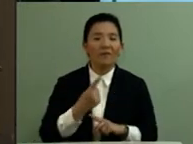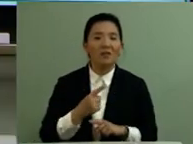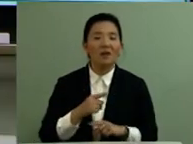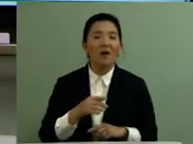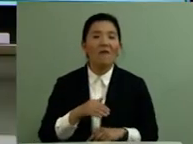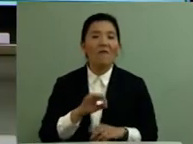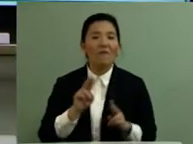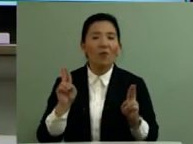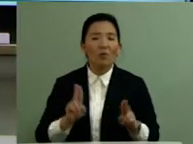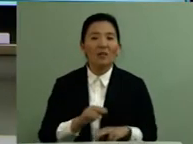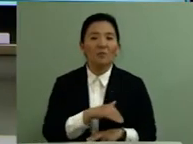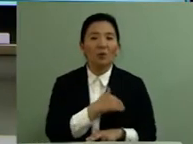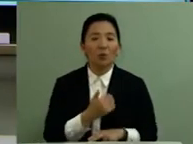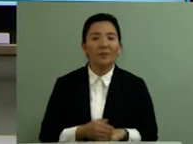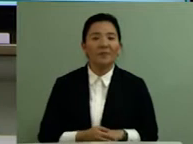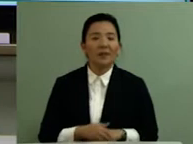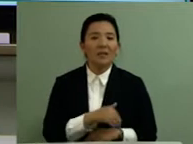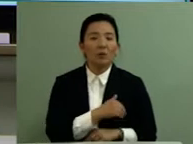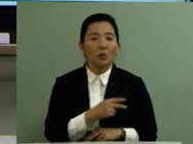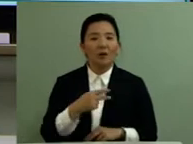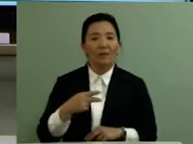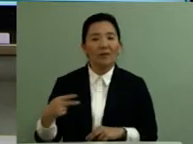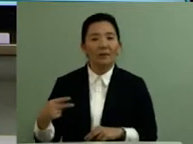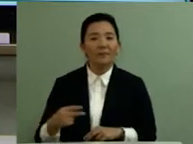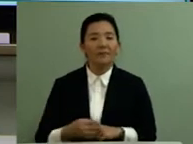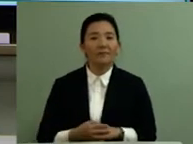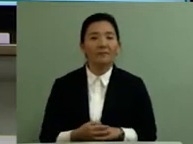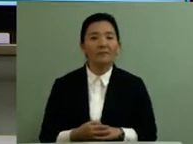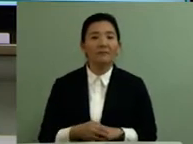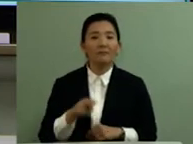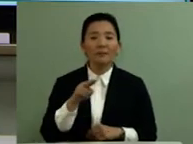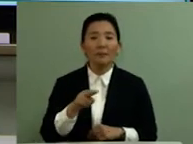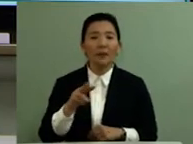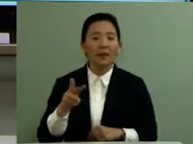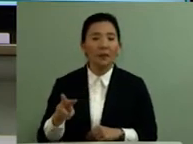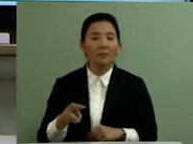температуры. Температура равна. Итак, ПМ